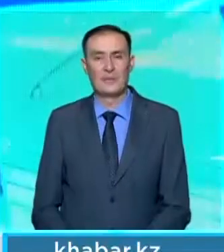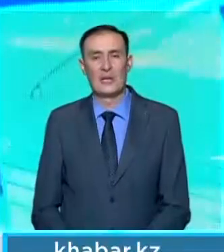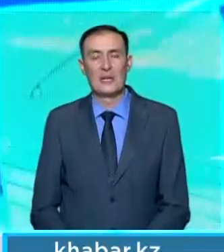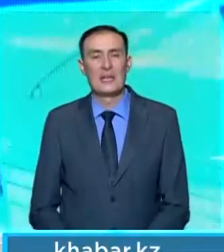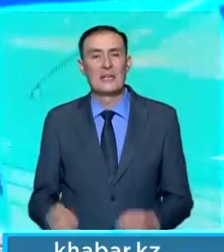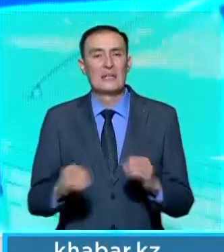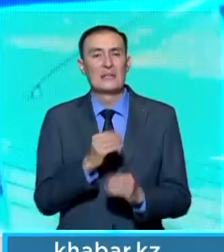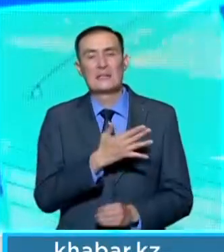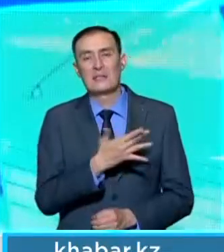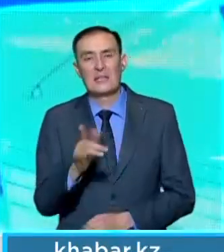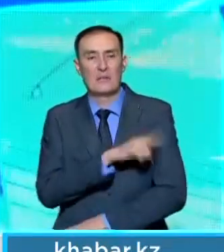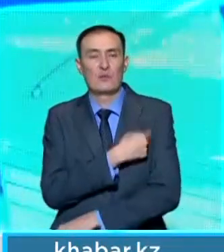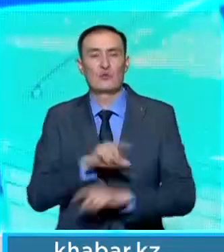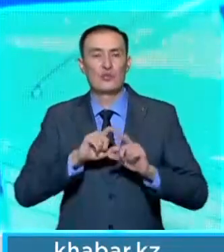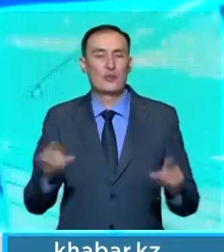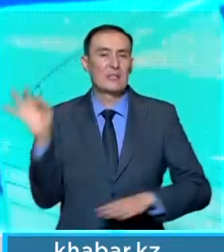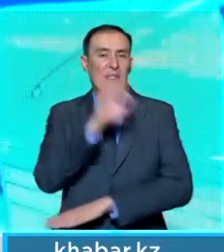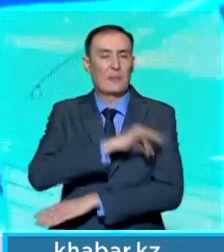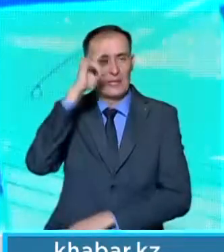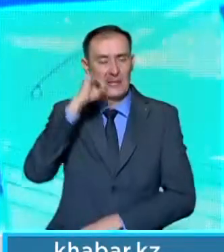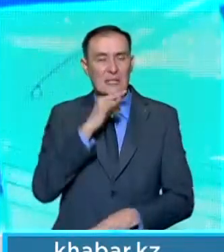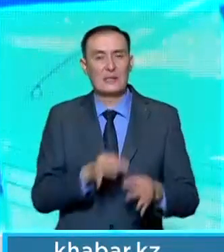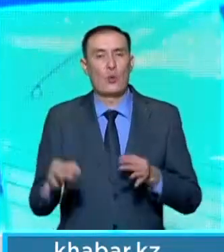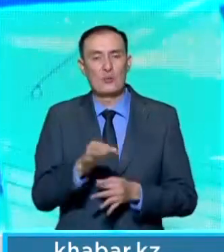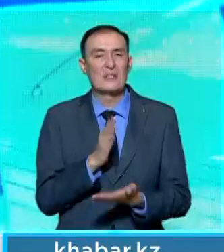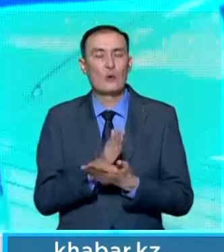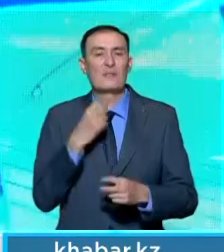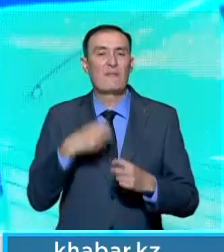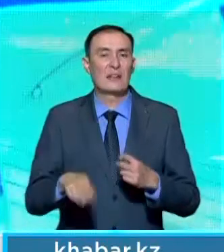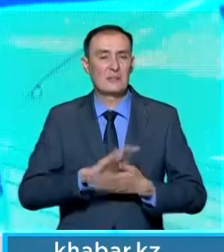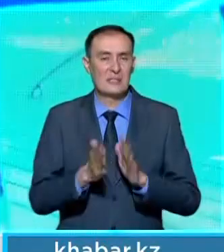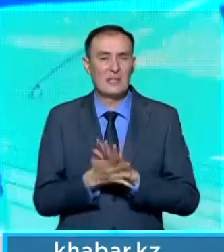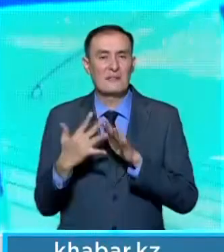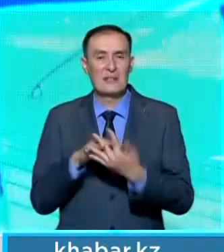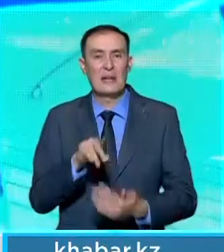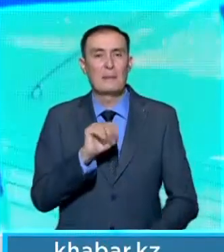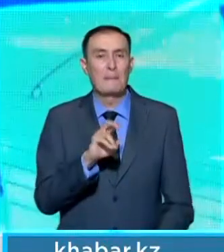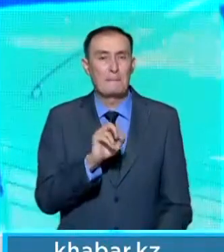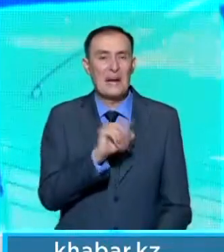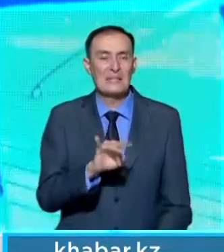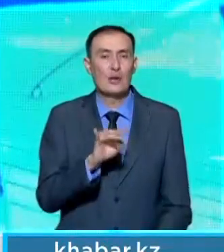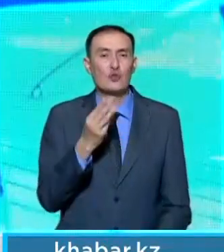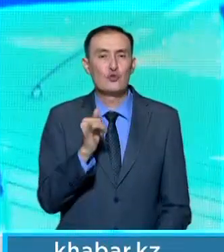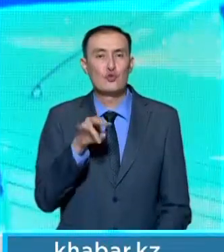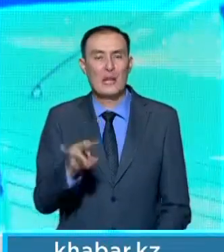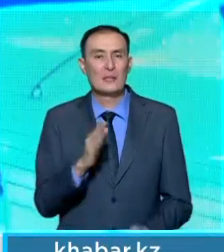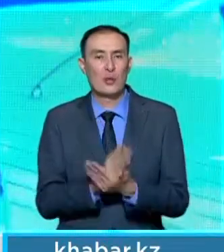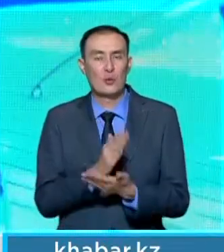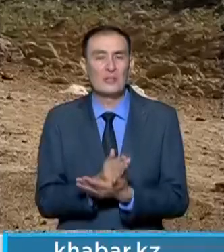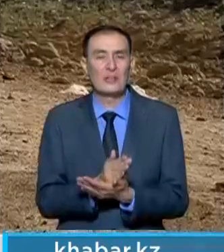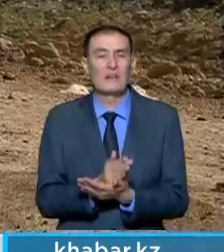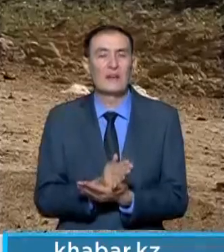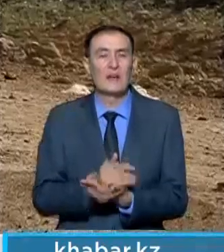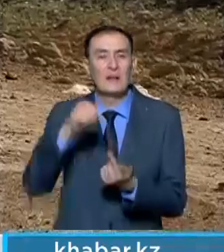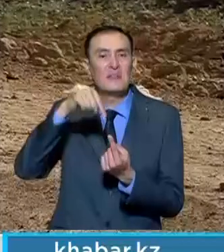Десятки медучреждений Западно-Казахстанской области находятся в аварийном состоянии. К примеру, в селе Базар-Шулан амбулатория расположена в